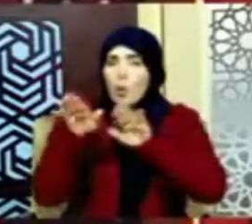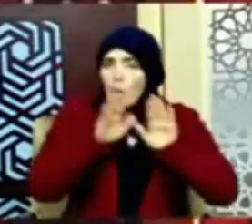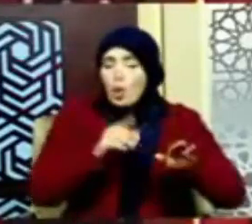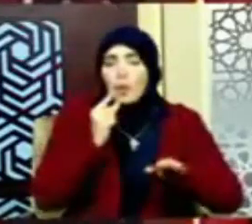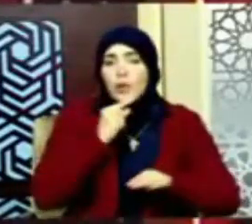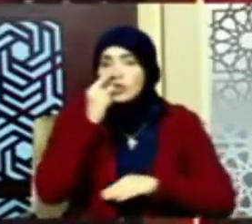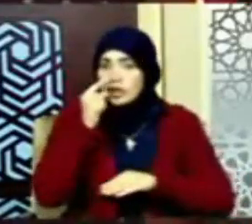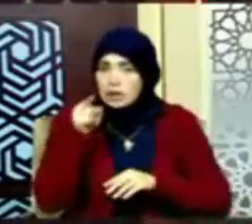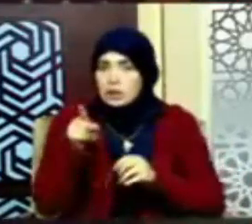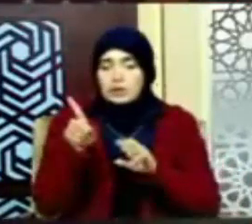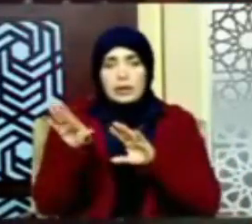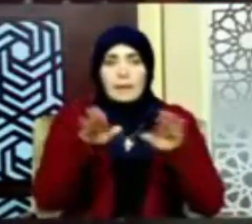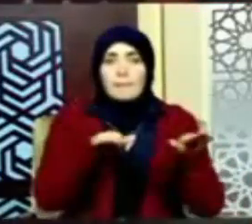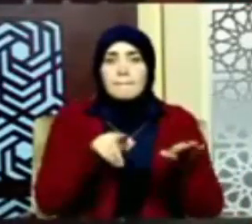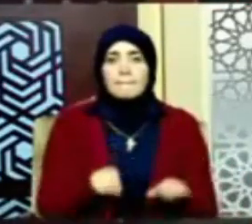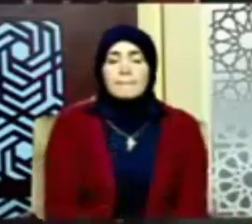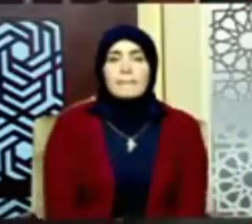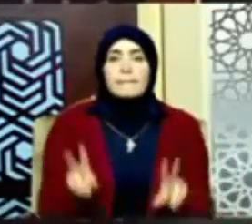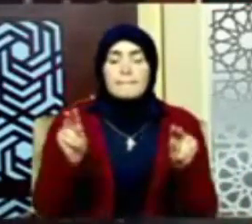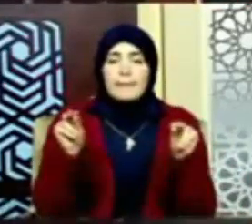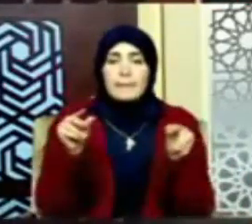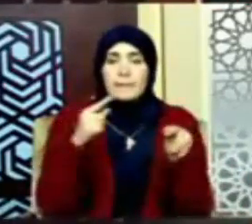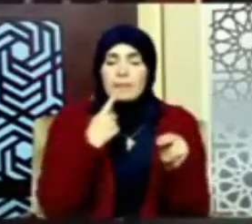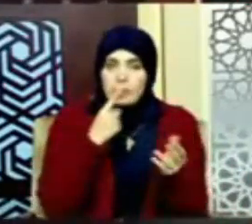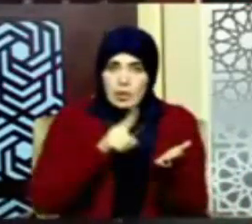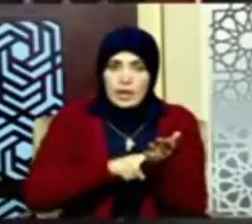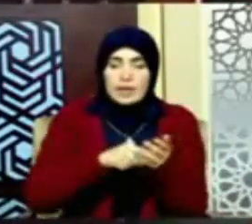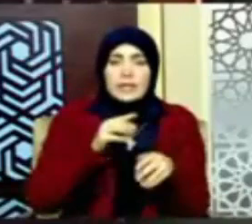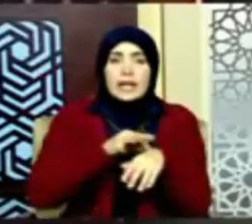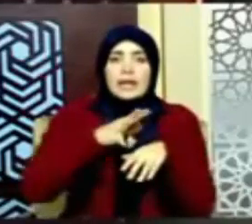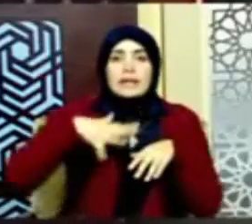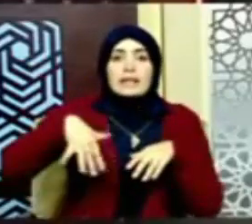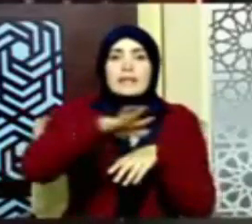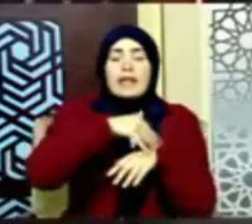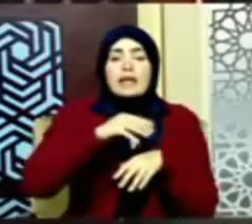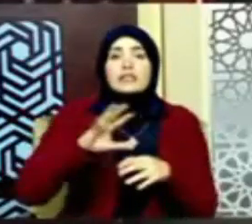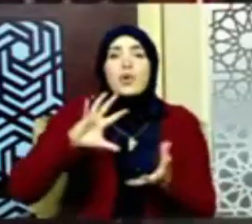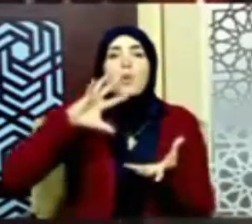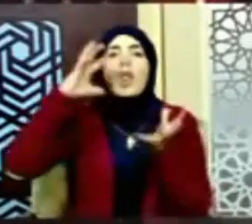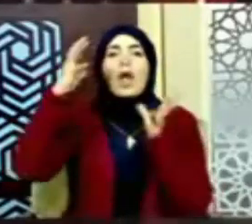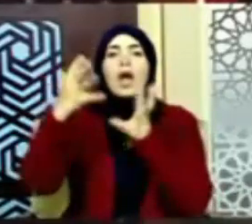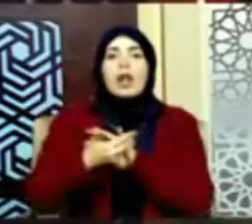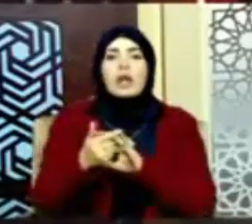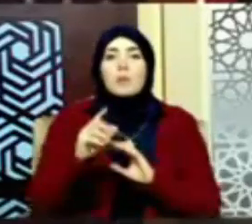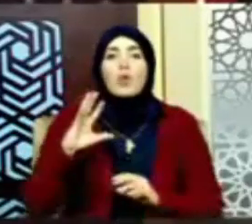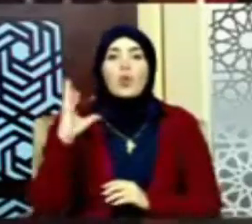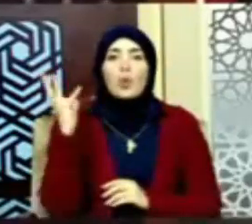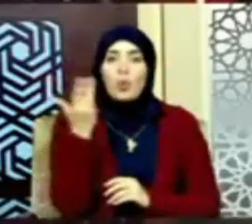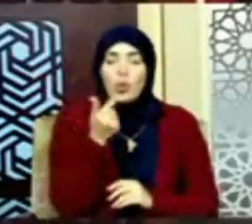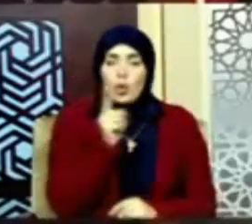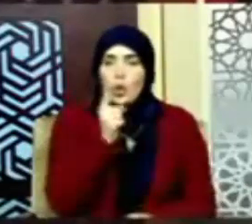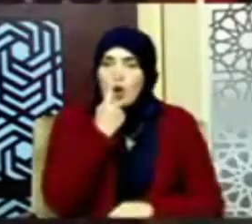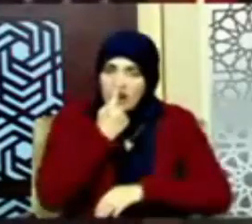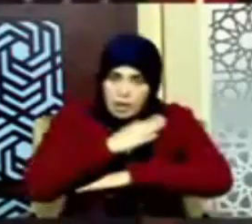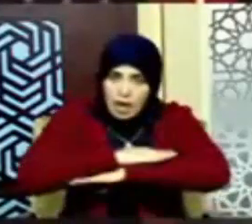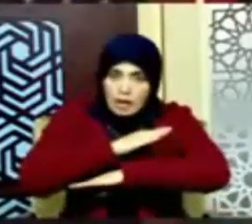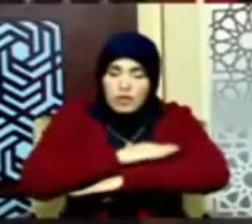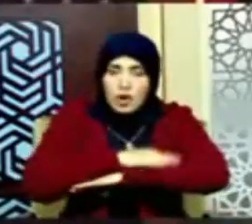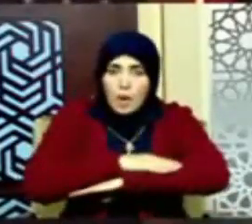نؤكد لكم أن الناس وأن العالم كله لن يحترم